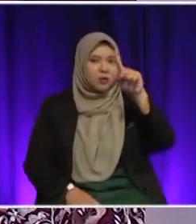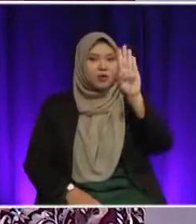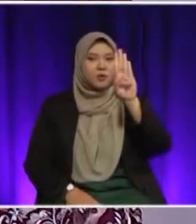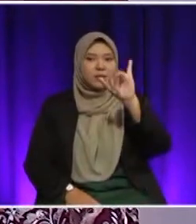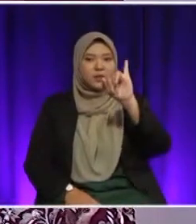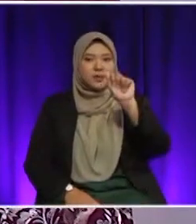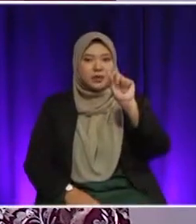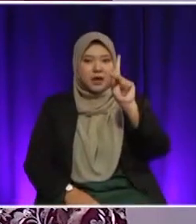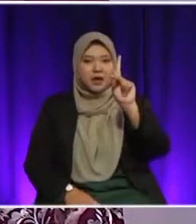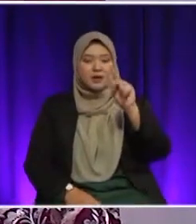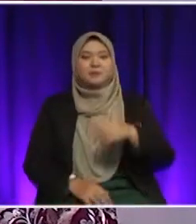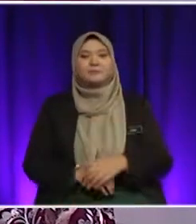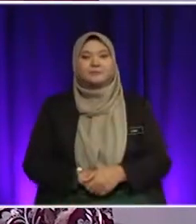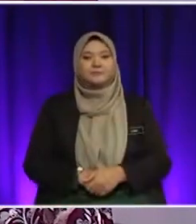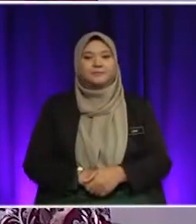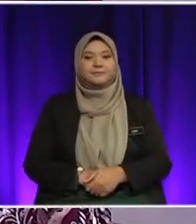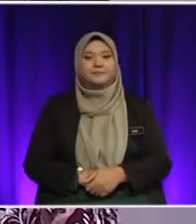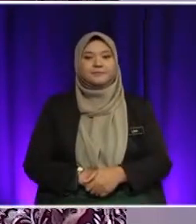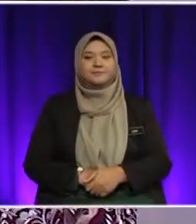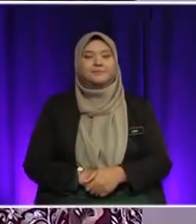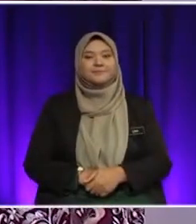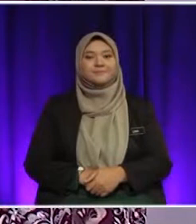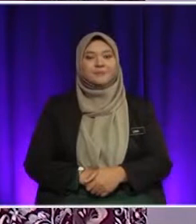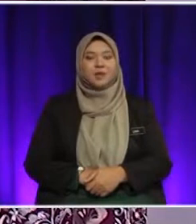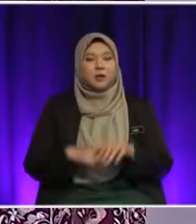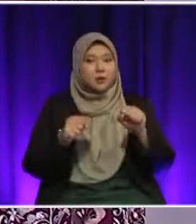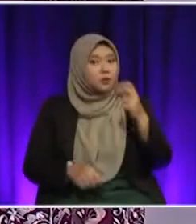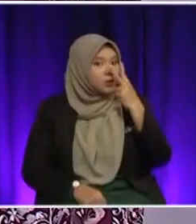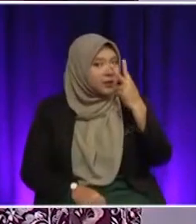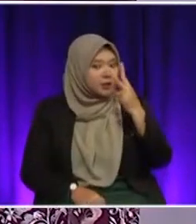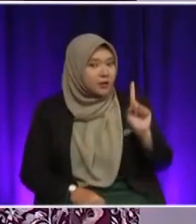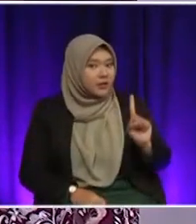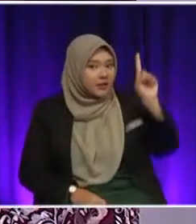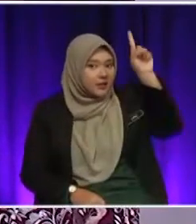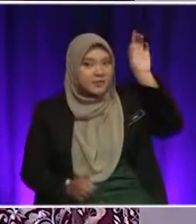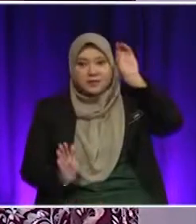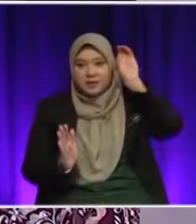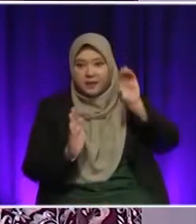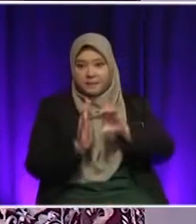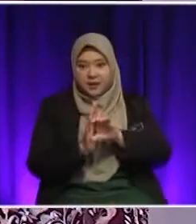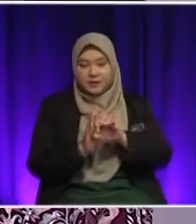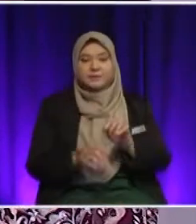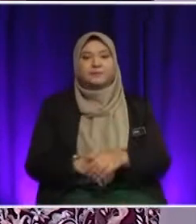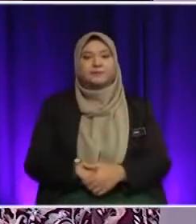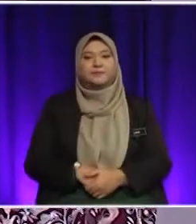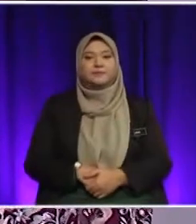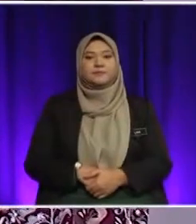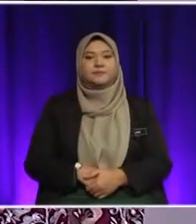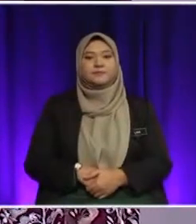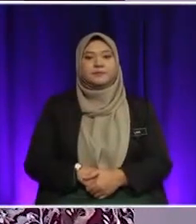Apakah organ-organ atmosfer yang terdapat pada sistem pembiakan lelaki yang pertama yaitu